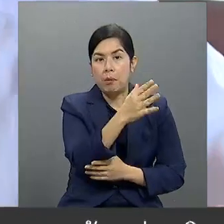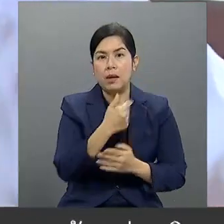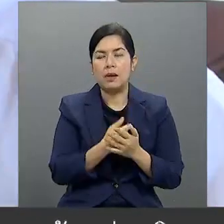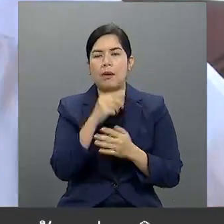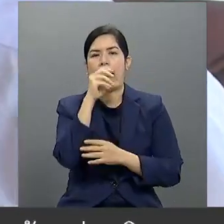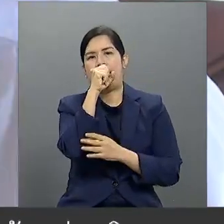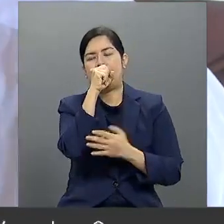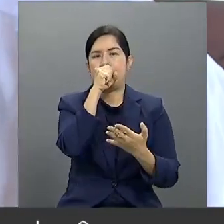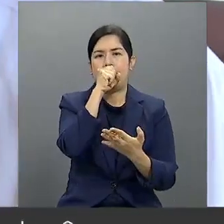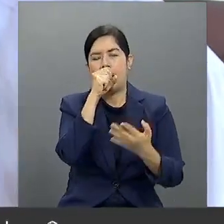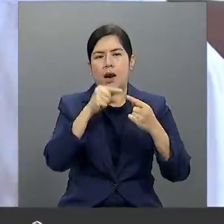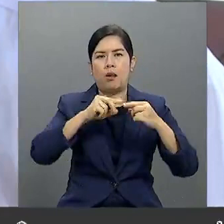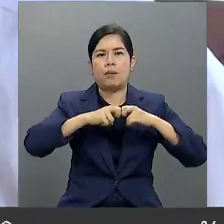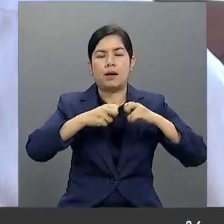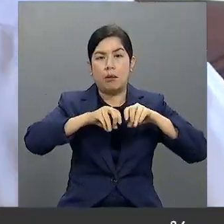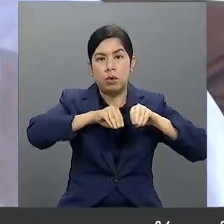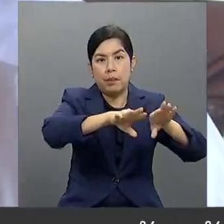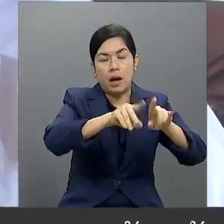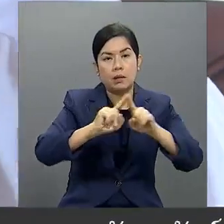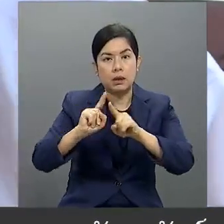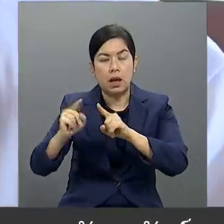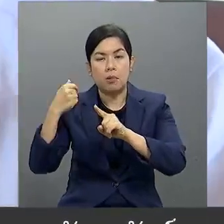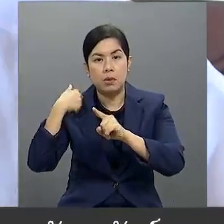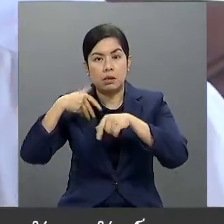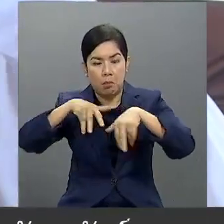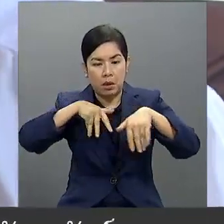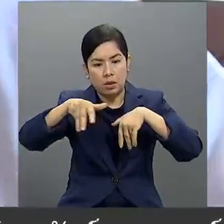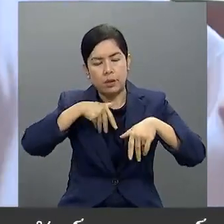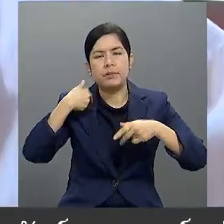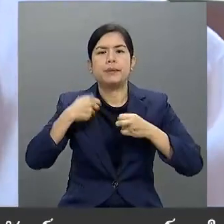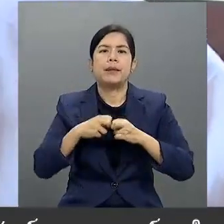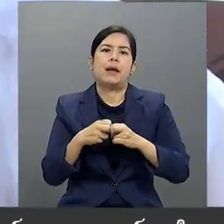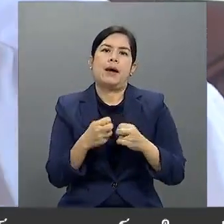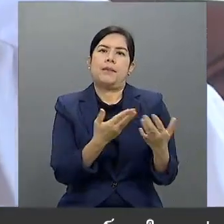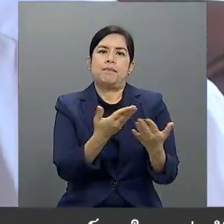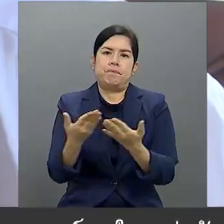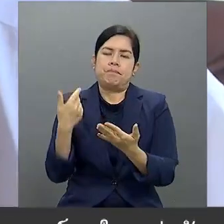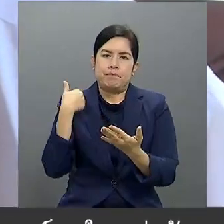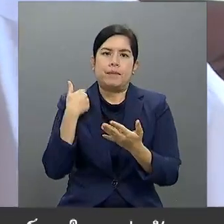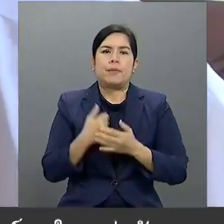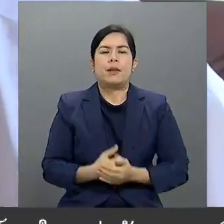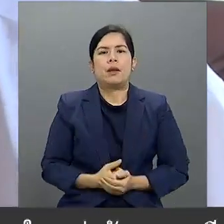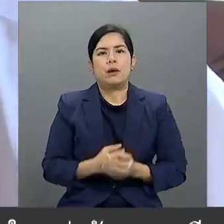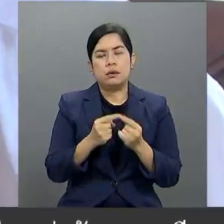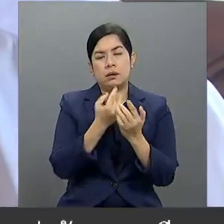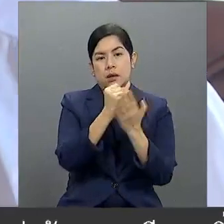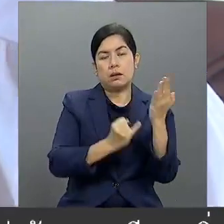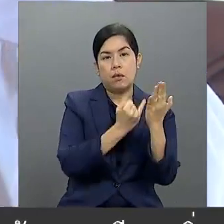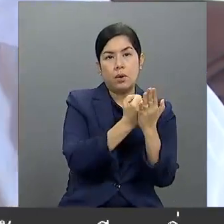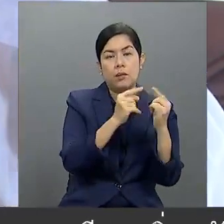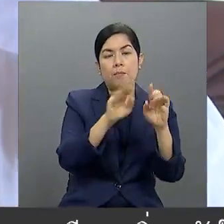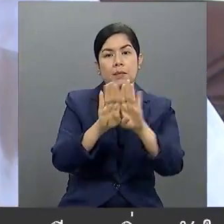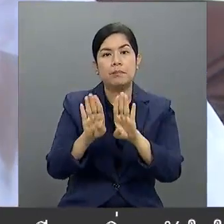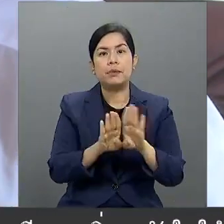ให้กระจายไปเสร็จแล้วชาวบ้านเดือดร้อนคุณไปปิดทั้งเขตคุณไปปิด3เขตบ้างคุณไปปิดทั้งจังหวัดบ้างคนจ